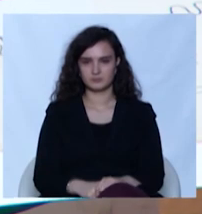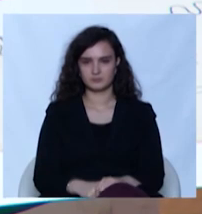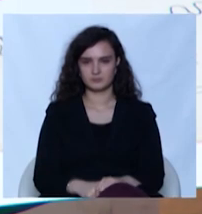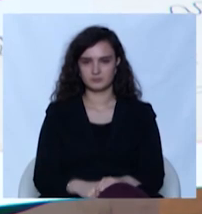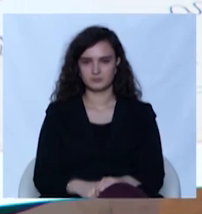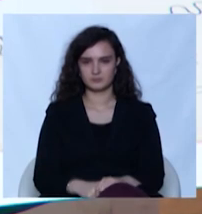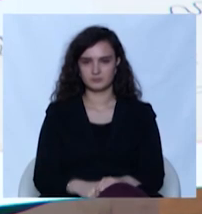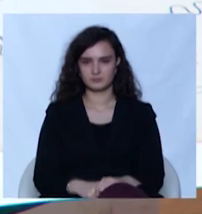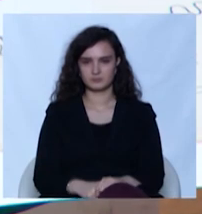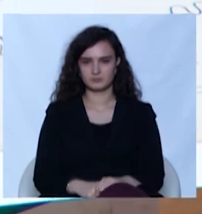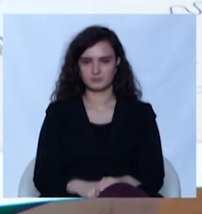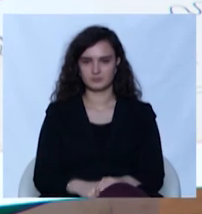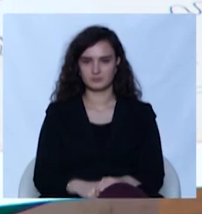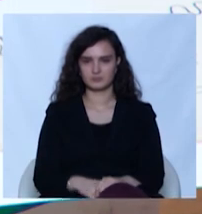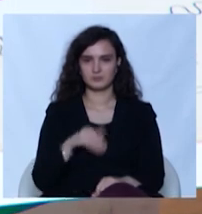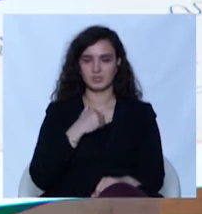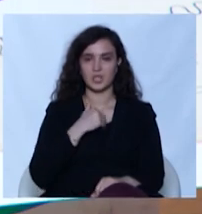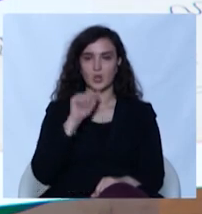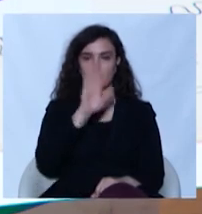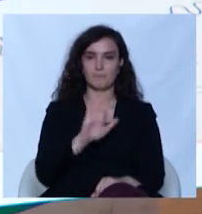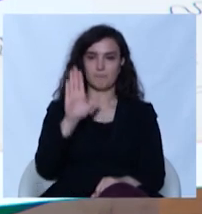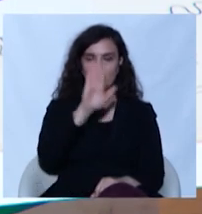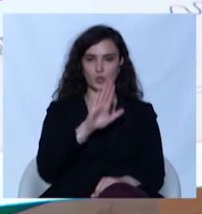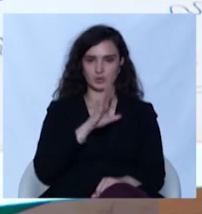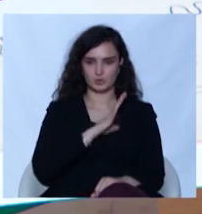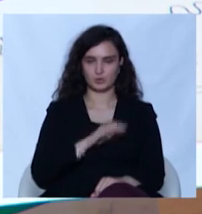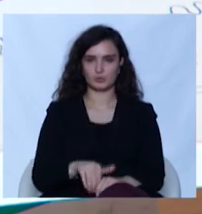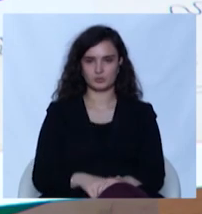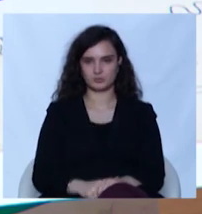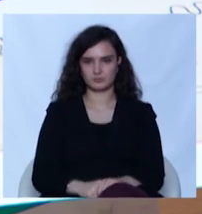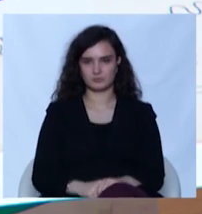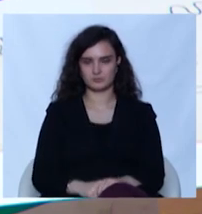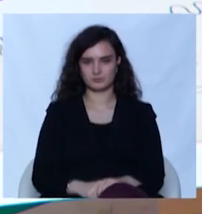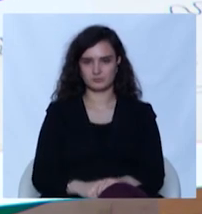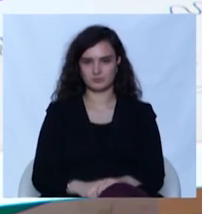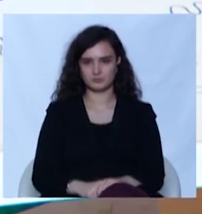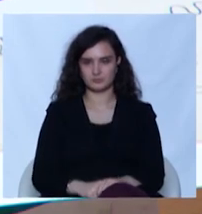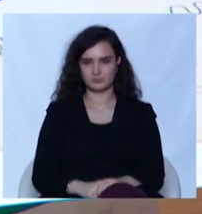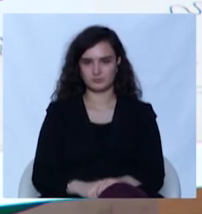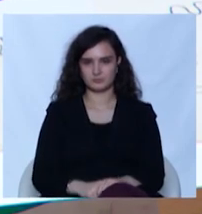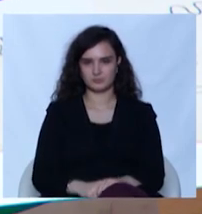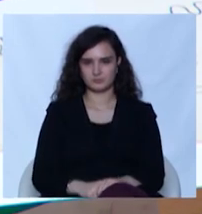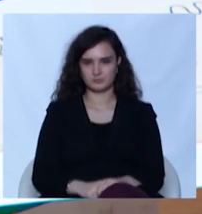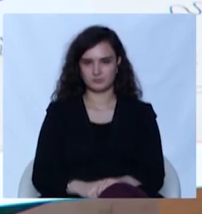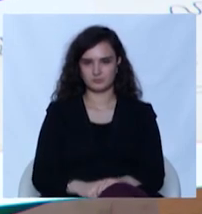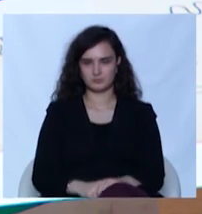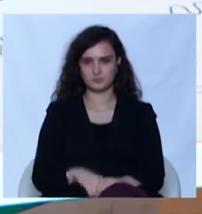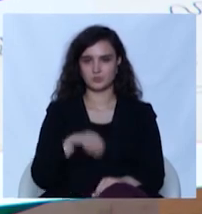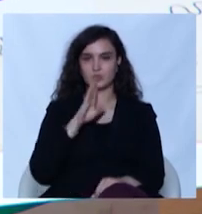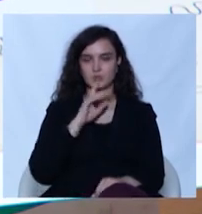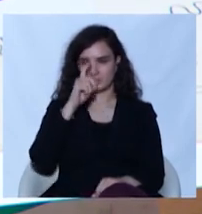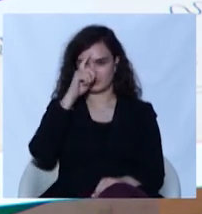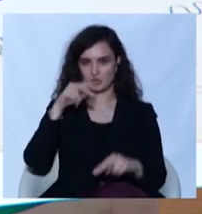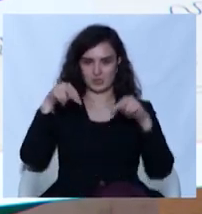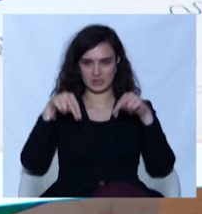ამიტომ მინდა რომ უკან რაღაცა ხდებოდეს, ხო? ეს გოგო და ბიჭი იდგნენ.